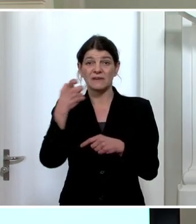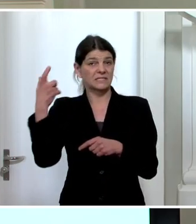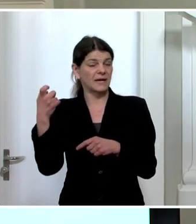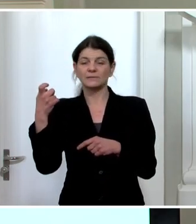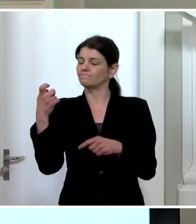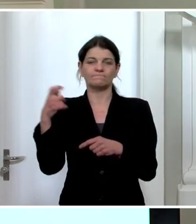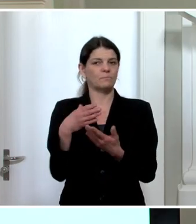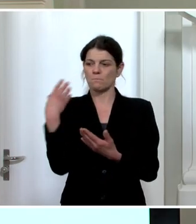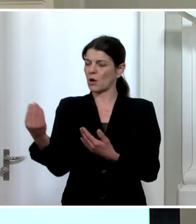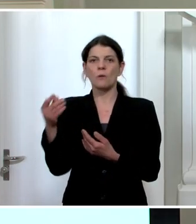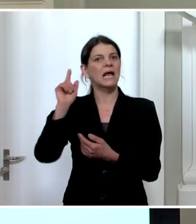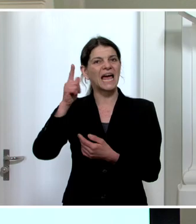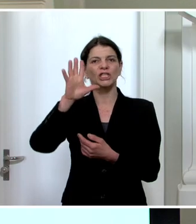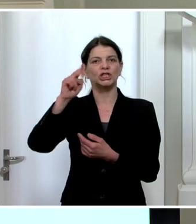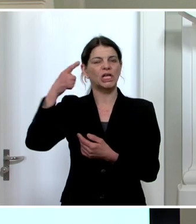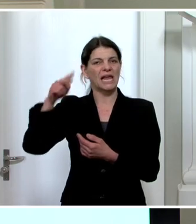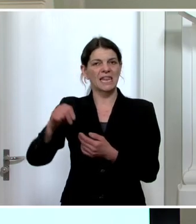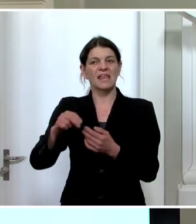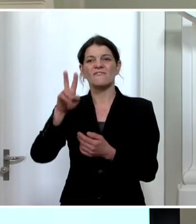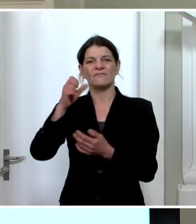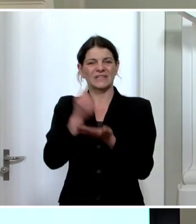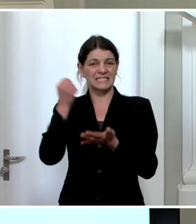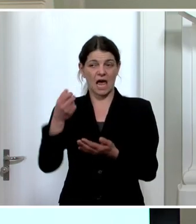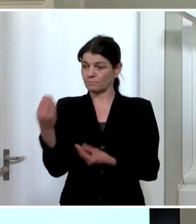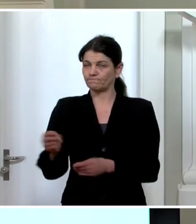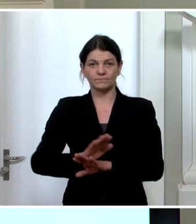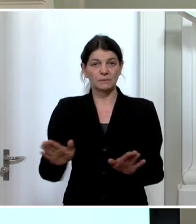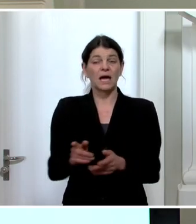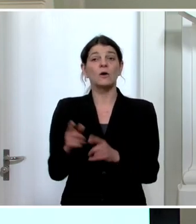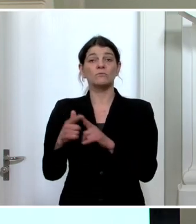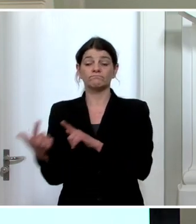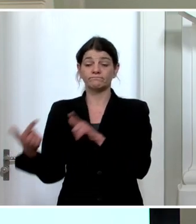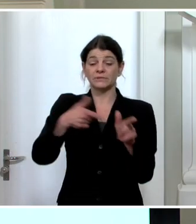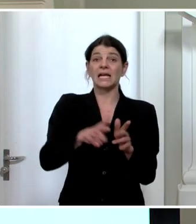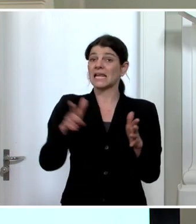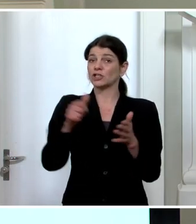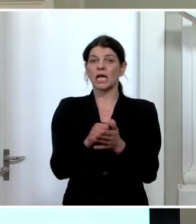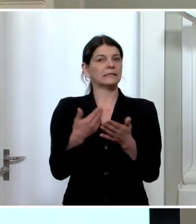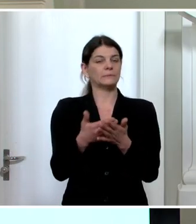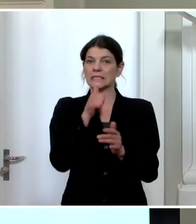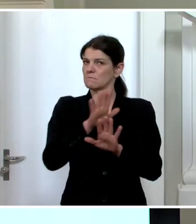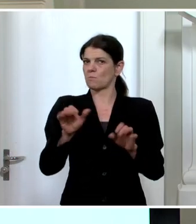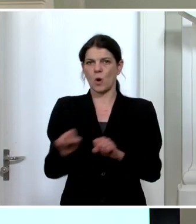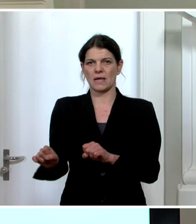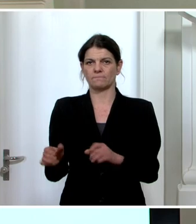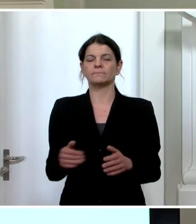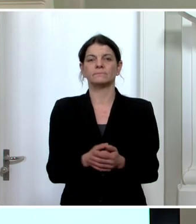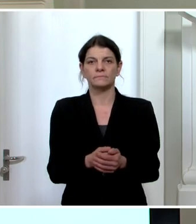keine Schengen-Visa mehr ausgestellt werden und die Einreise nach Liechtenstein deshalb nicht möglich ist.